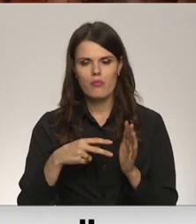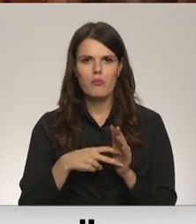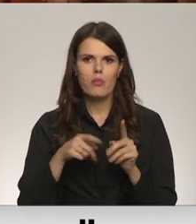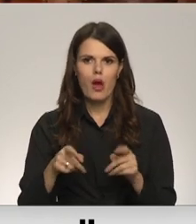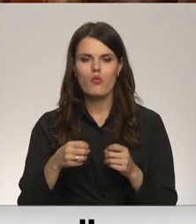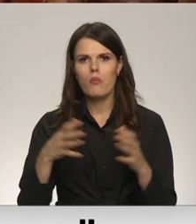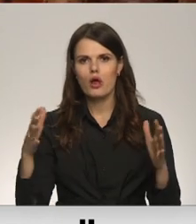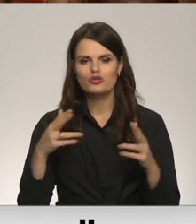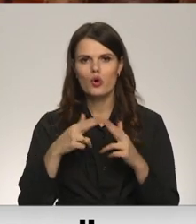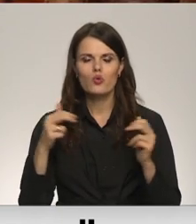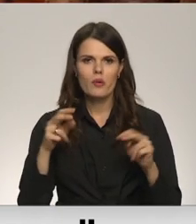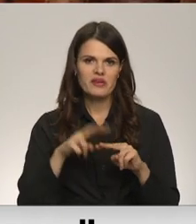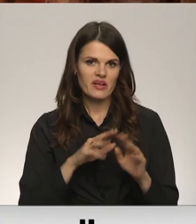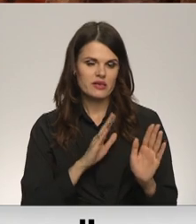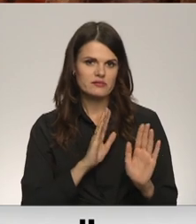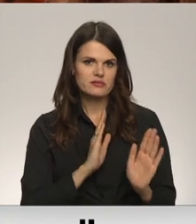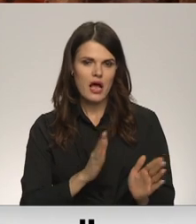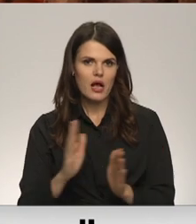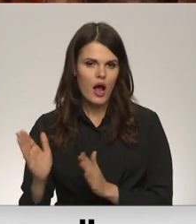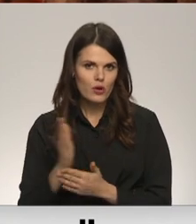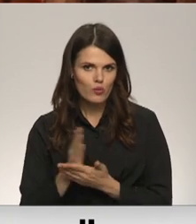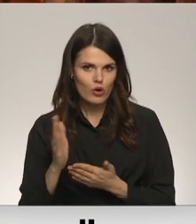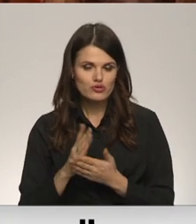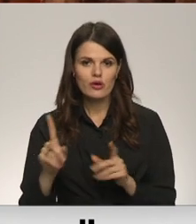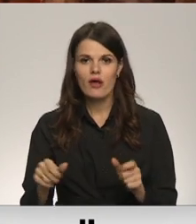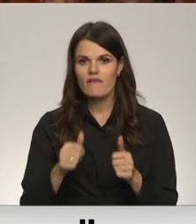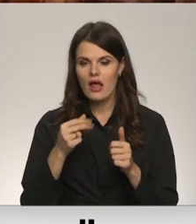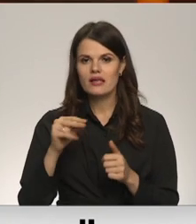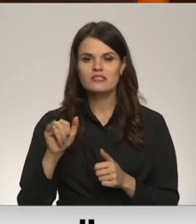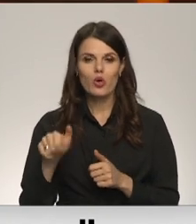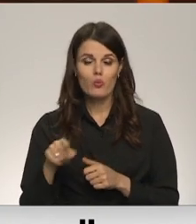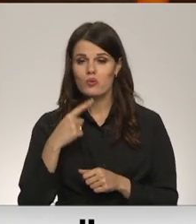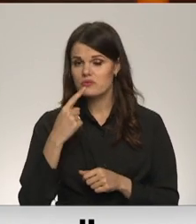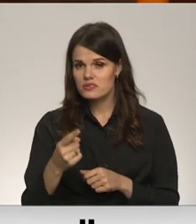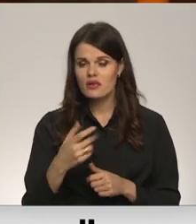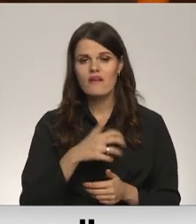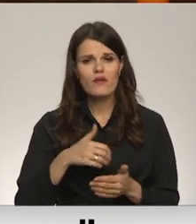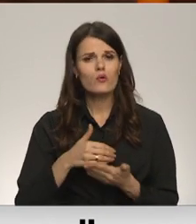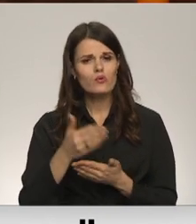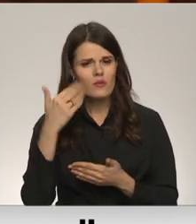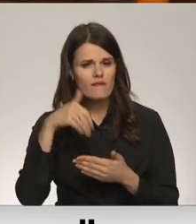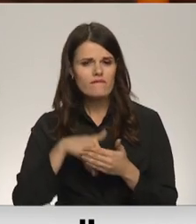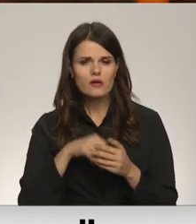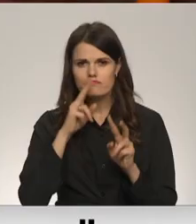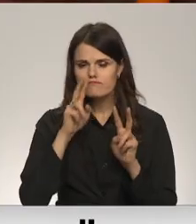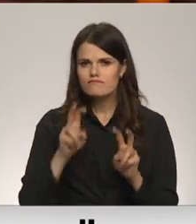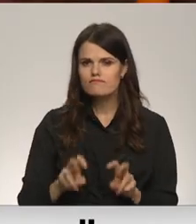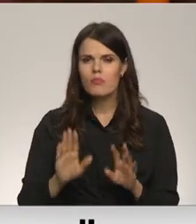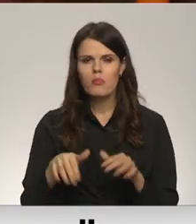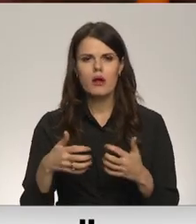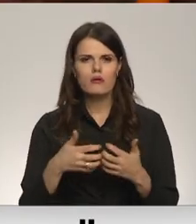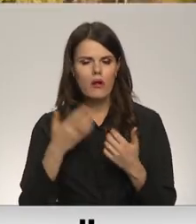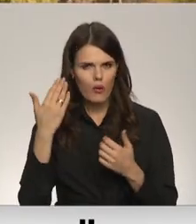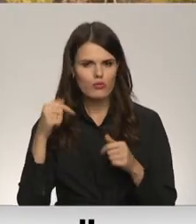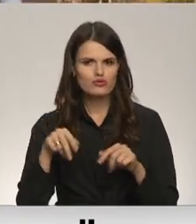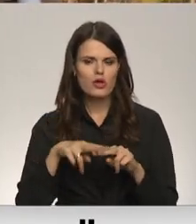vietas sakārtošanai. Vienlaikus Zigmārs Turčinskis RTV atzīst, ka jāturpina vēsturiskā izpēta. Par kauju